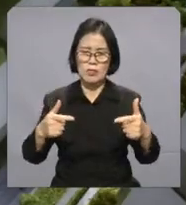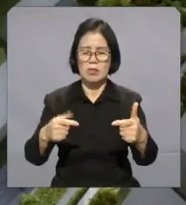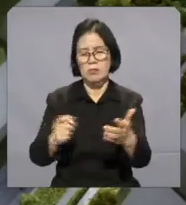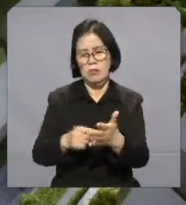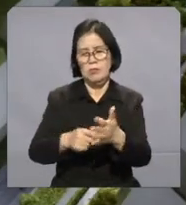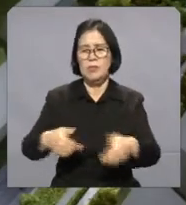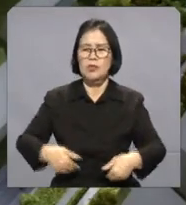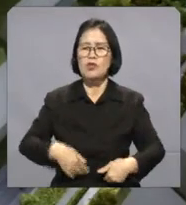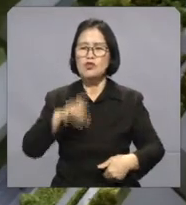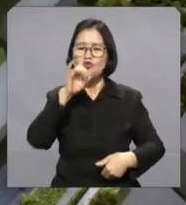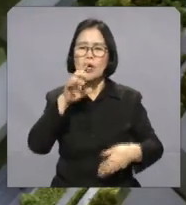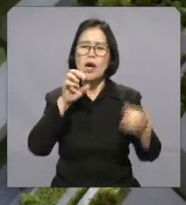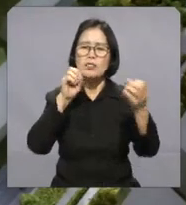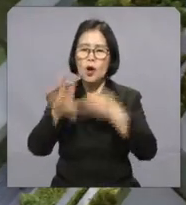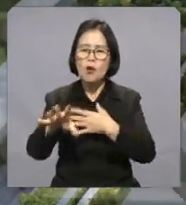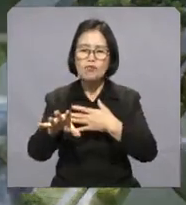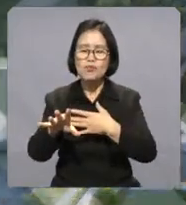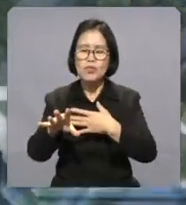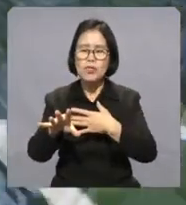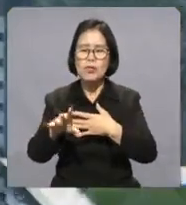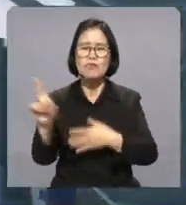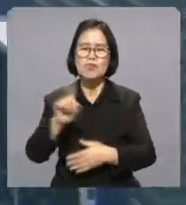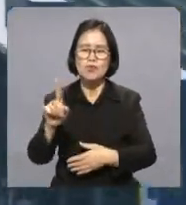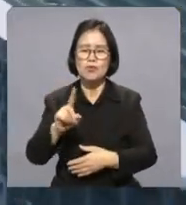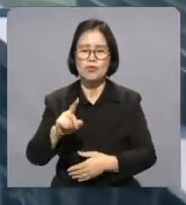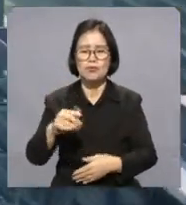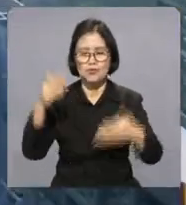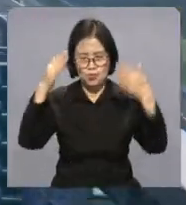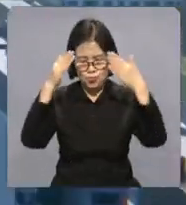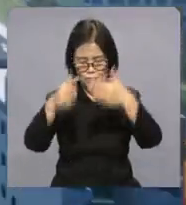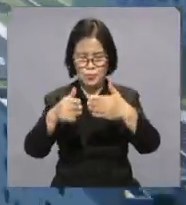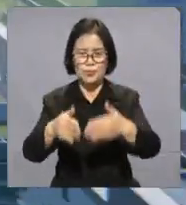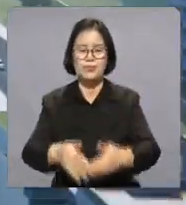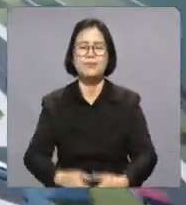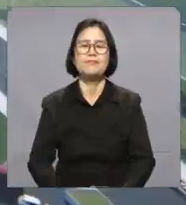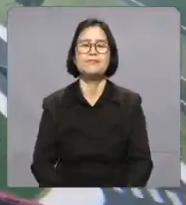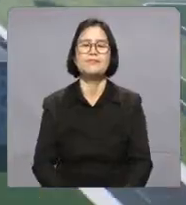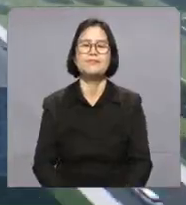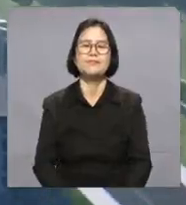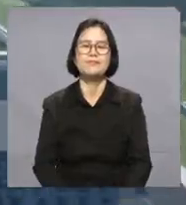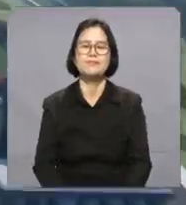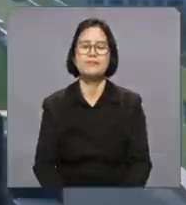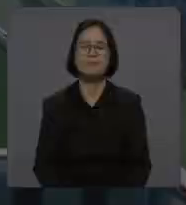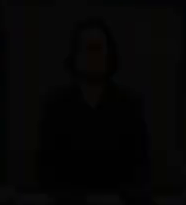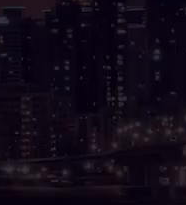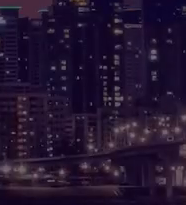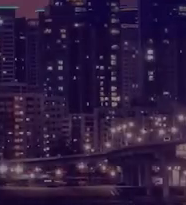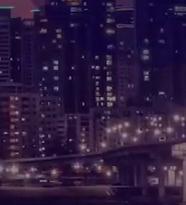중앙정부가 어떤 대답을 내놓을지 주목되고 있습니다. OBS 뉴스 유은총입니다.